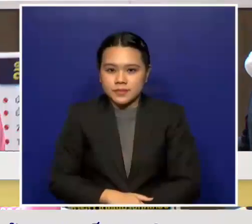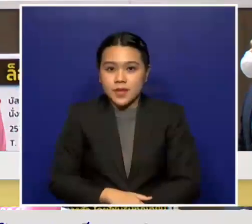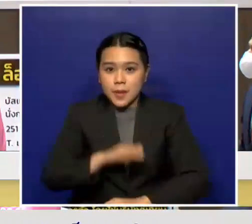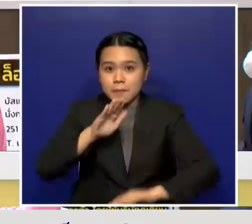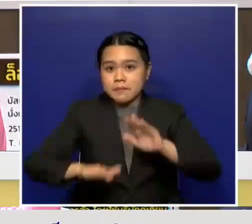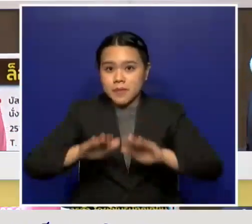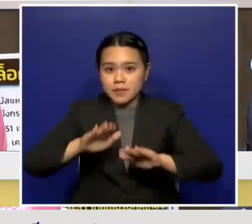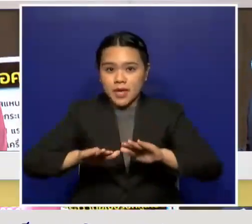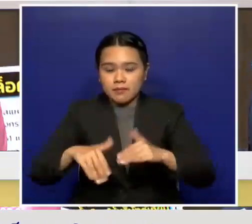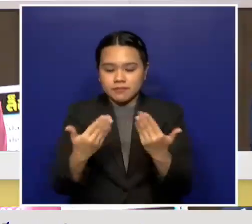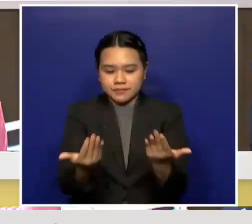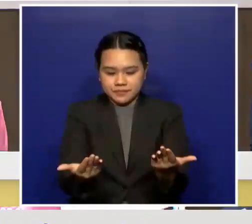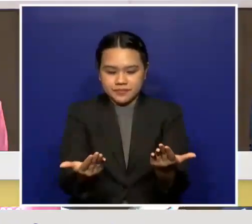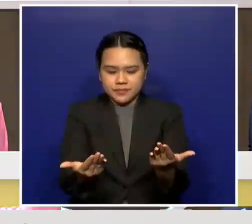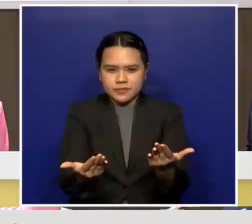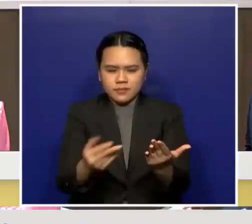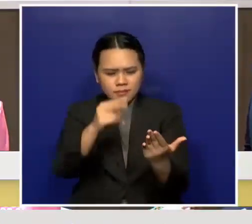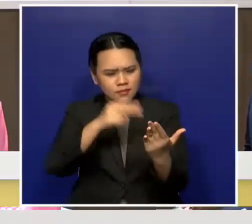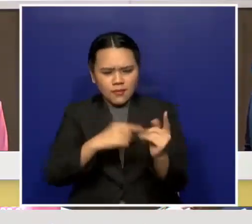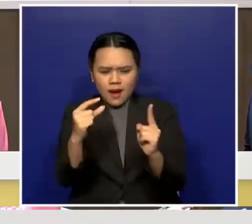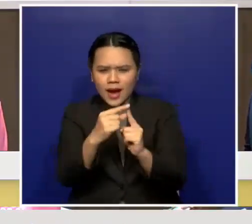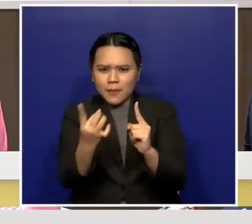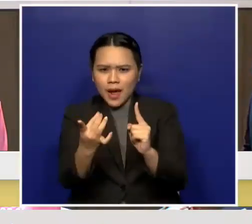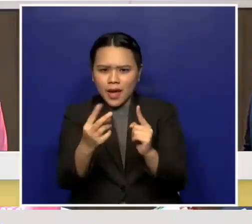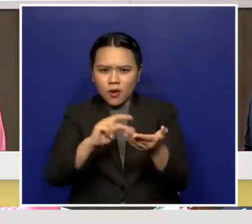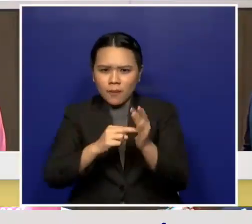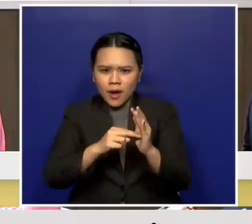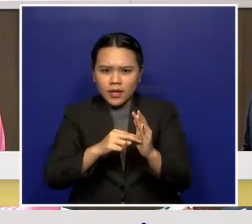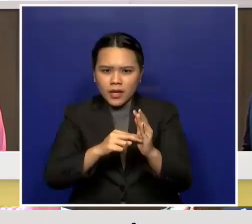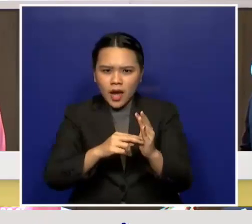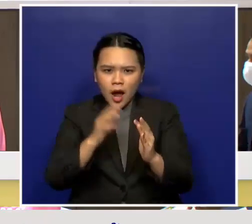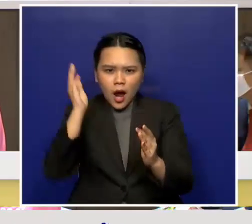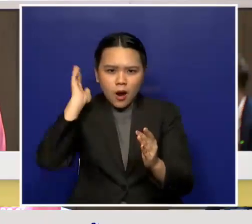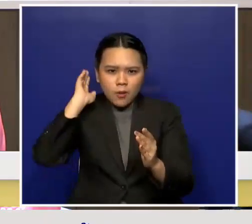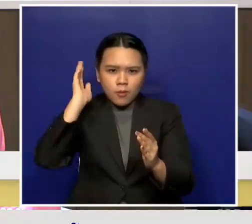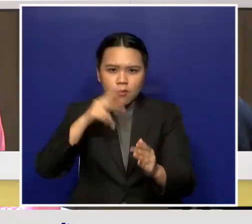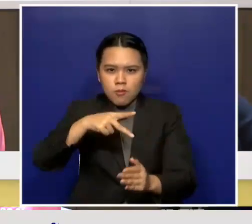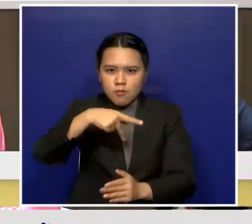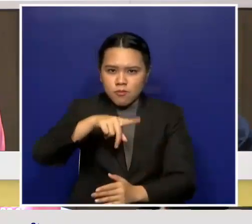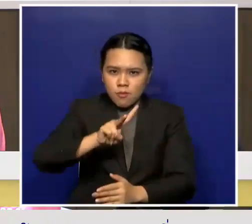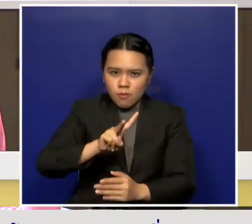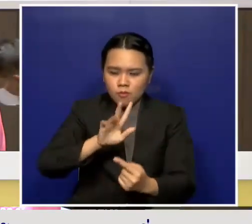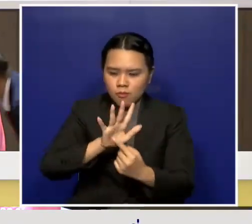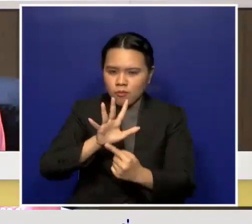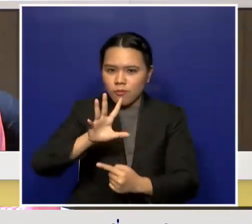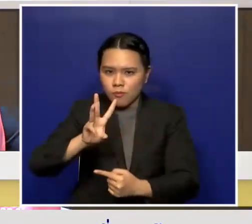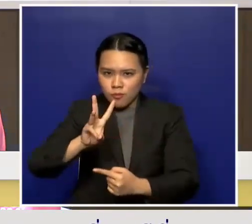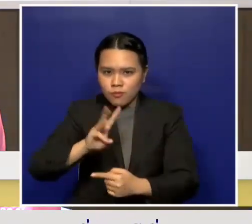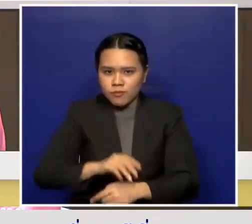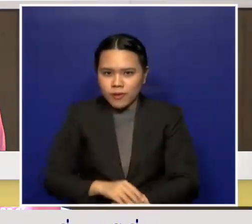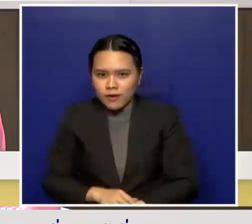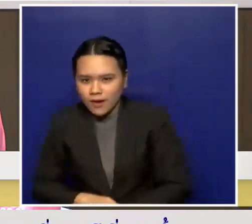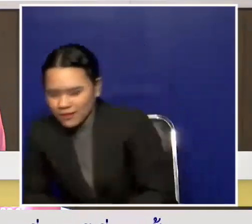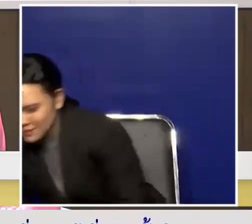ครับเอ๊ะนี่อ่านว่าอะไรเนี่ยผัวครับผอพึ่งสระอัววอแหวนผัวครับ